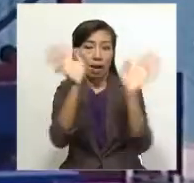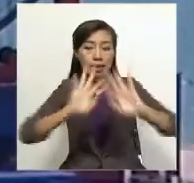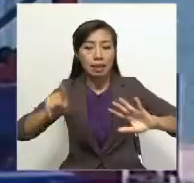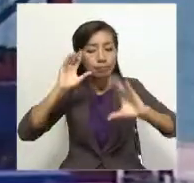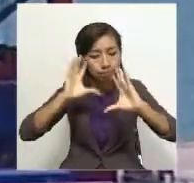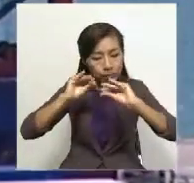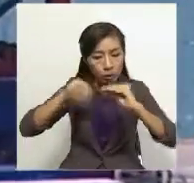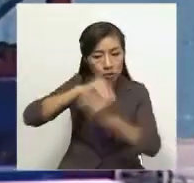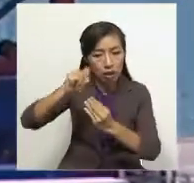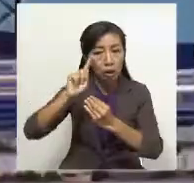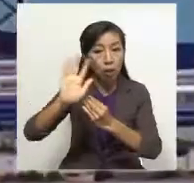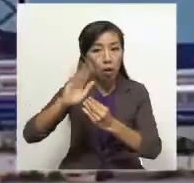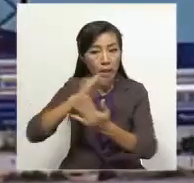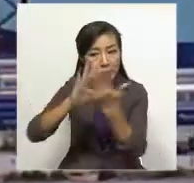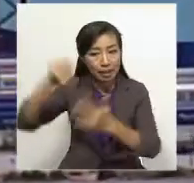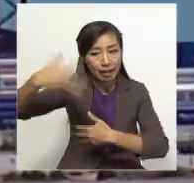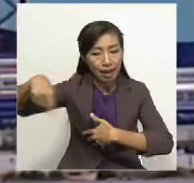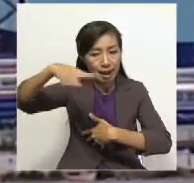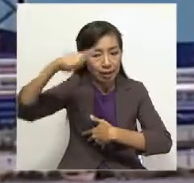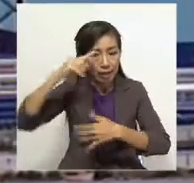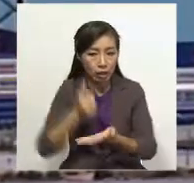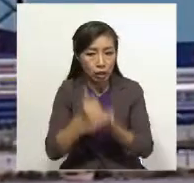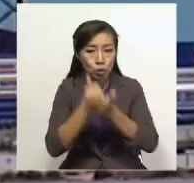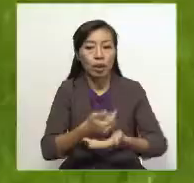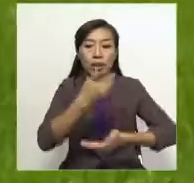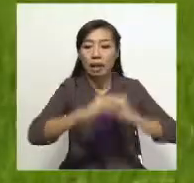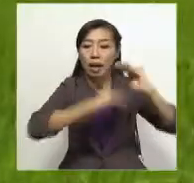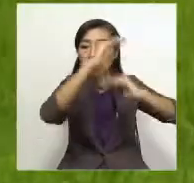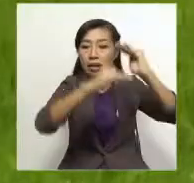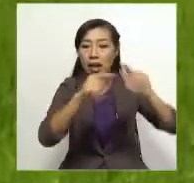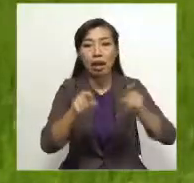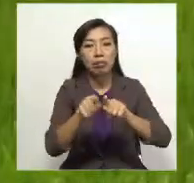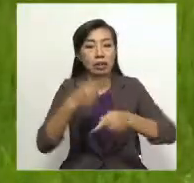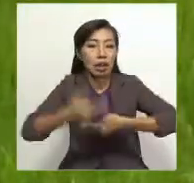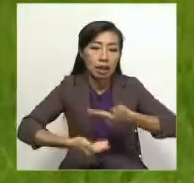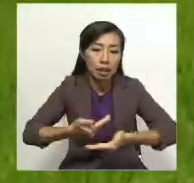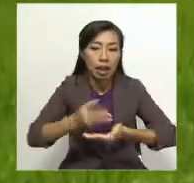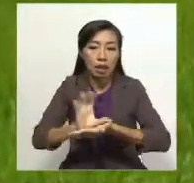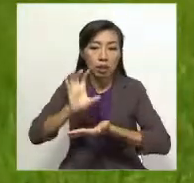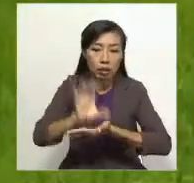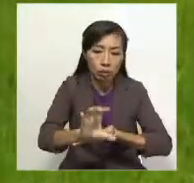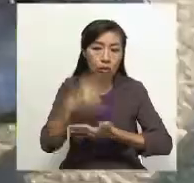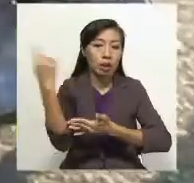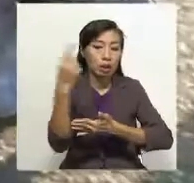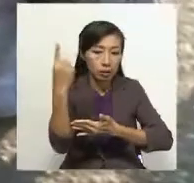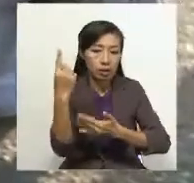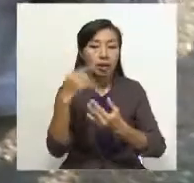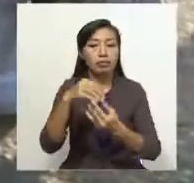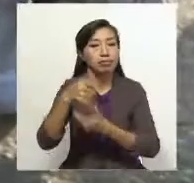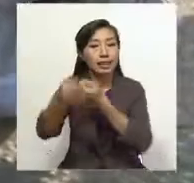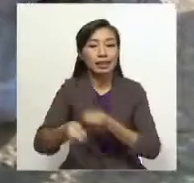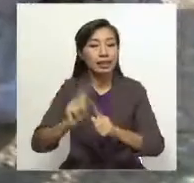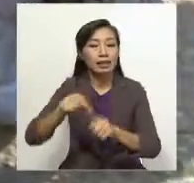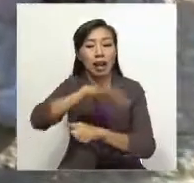ฒนาทั้งด้านการค้าการลงทุนการท่องเที่ยวและการเกษตรไปพร้อมกันทุกประเทศขณะที่ไท